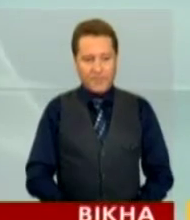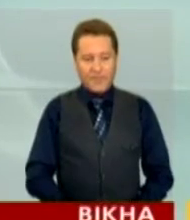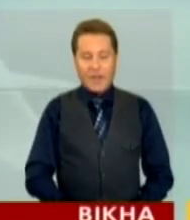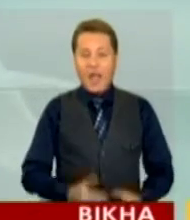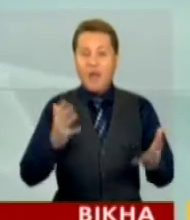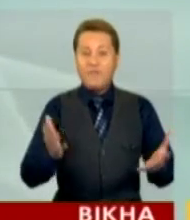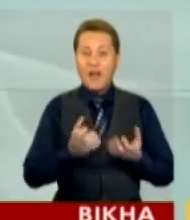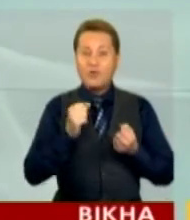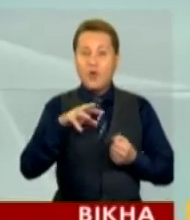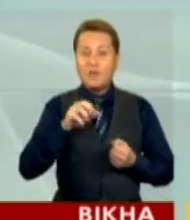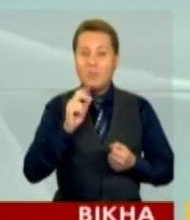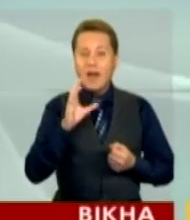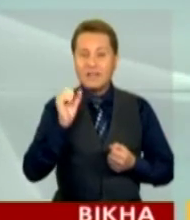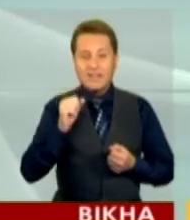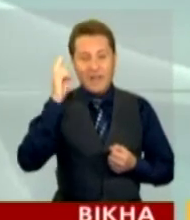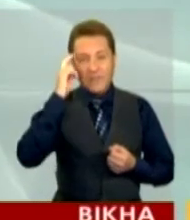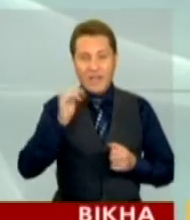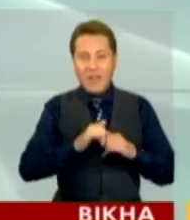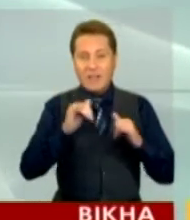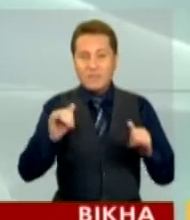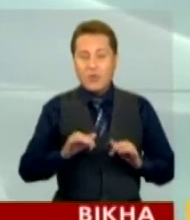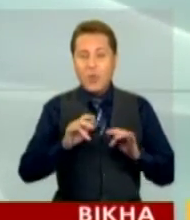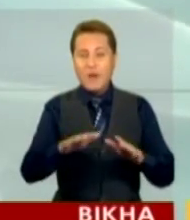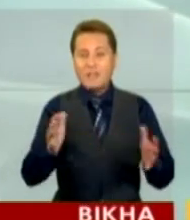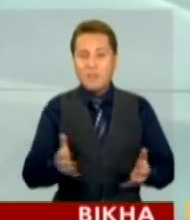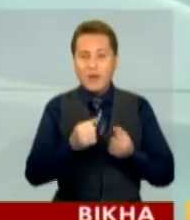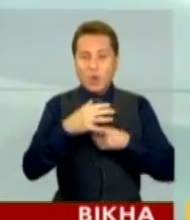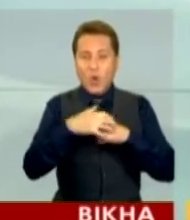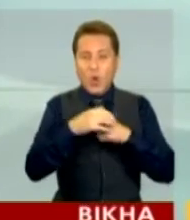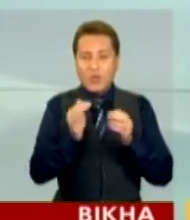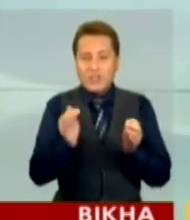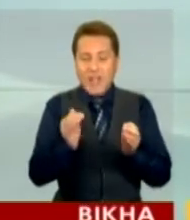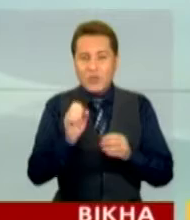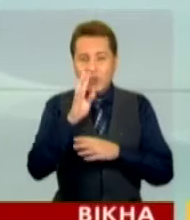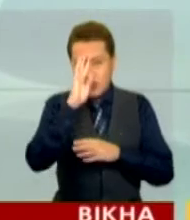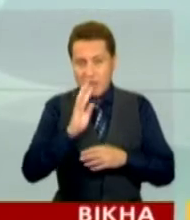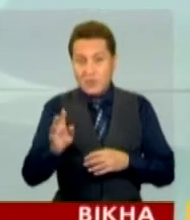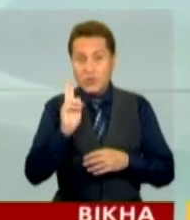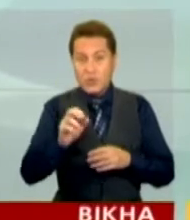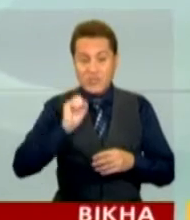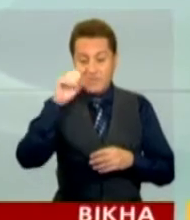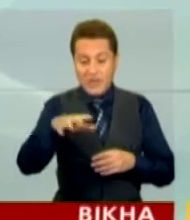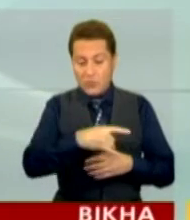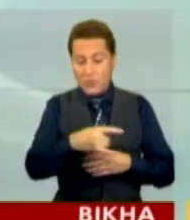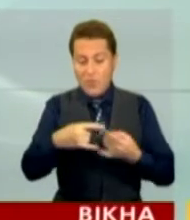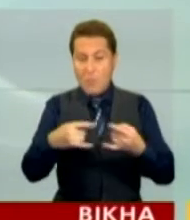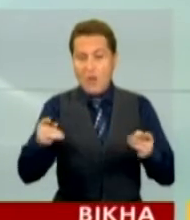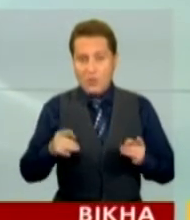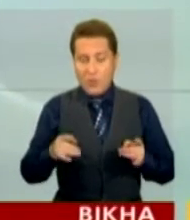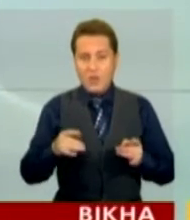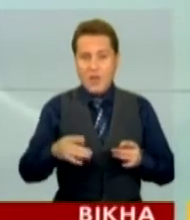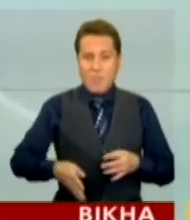Врятувати Макса. В Києві розгорнули операцію з порятунку кошеняти. 4-місячну тваринку хтось викинув з балкона